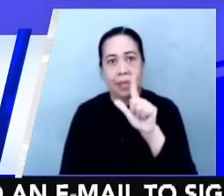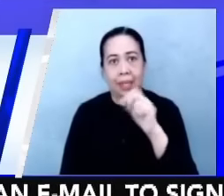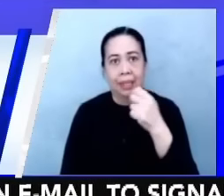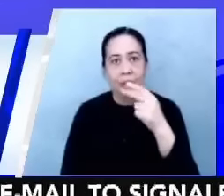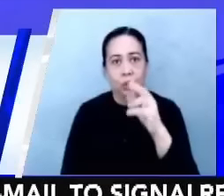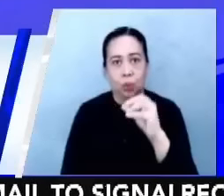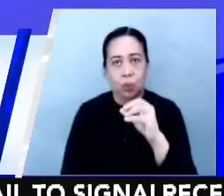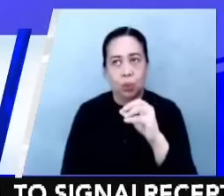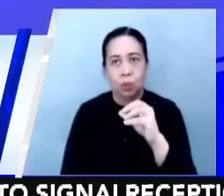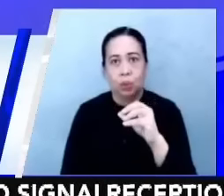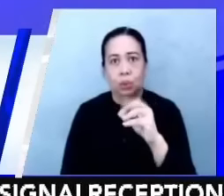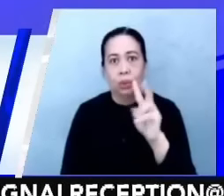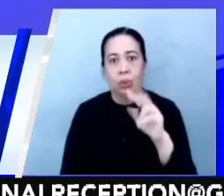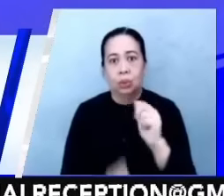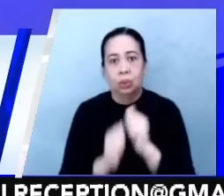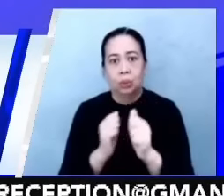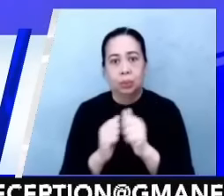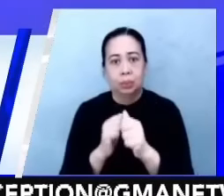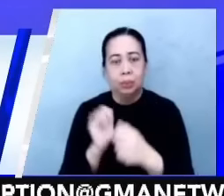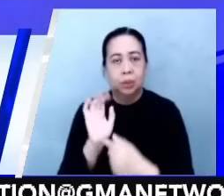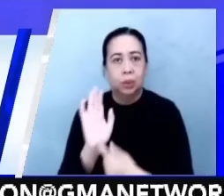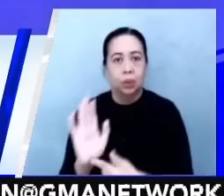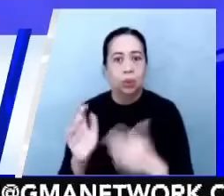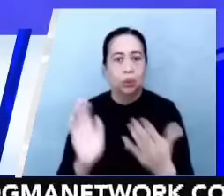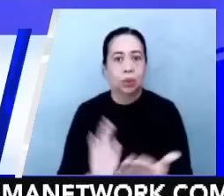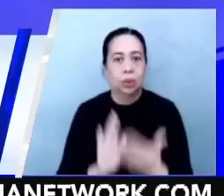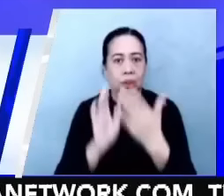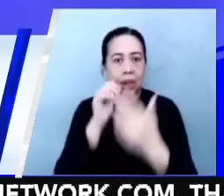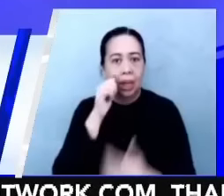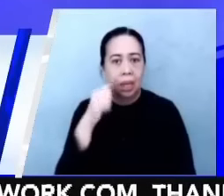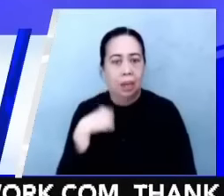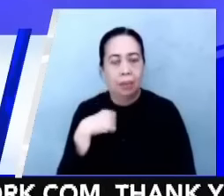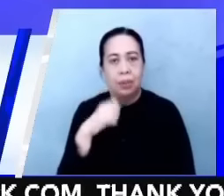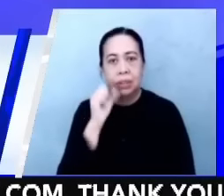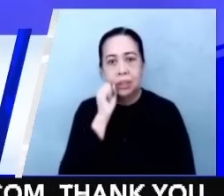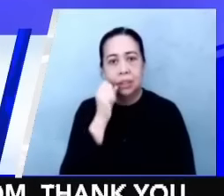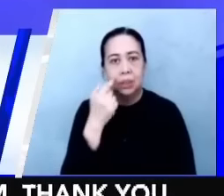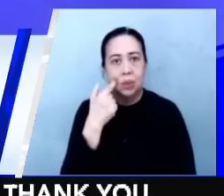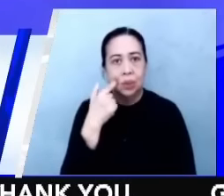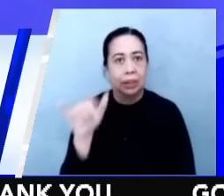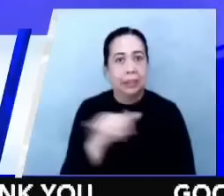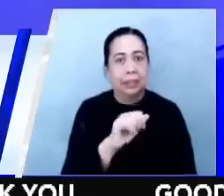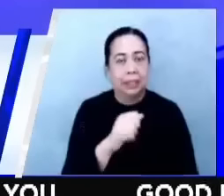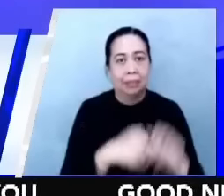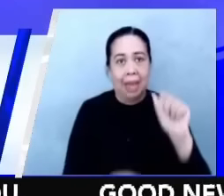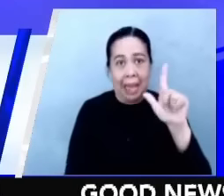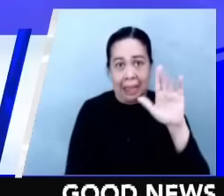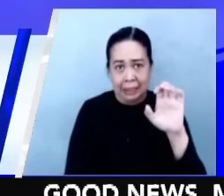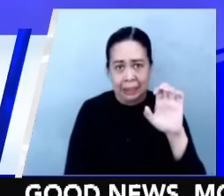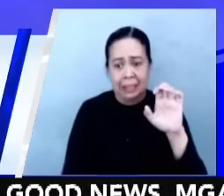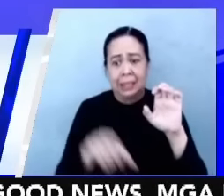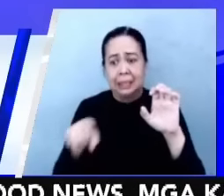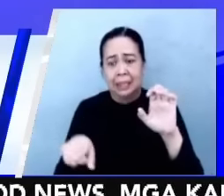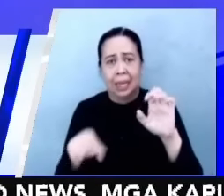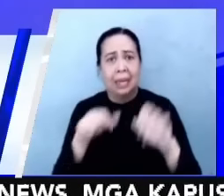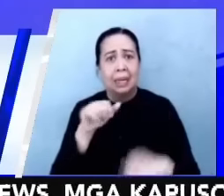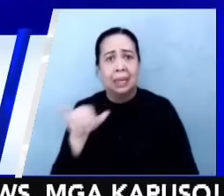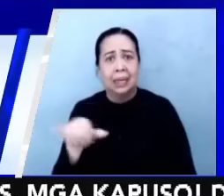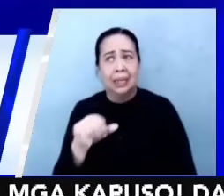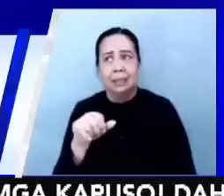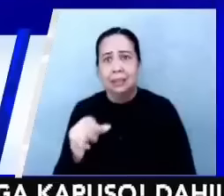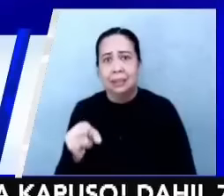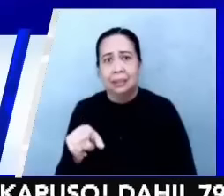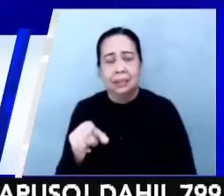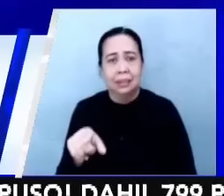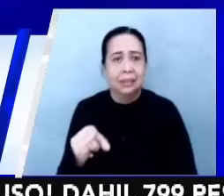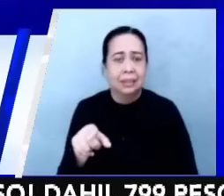lumabas sa pagharap sa amin kahapon ni shil guo na tulad ni alis ko hindi rin siya Pilipino ah in fact meron